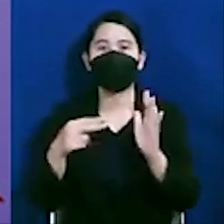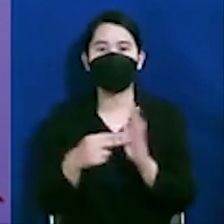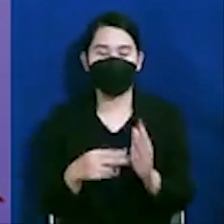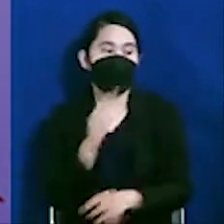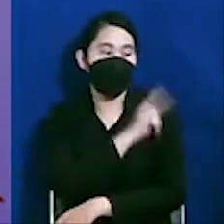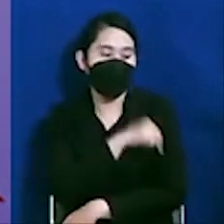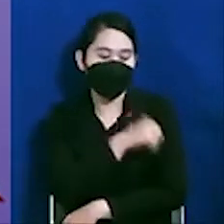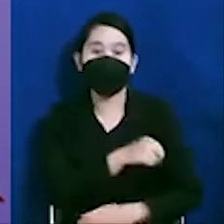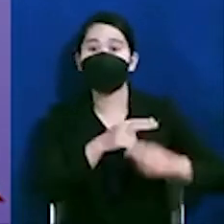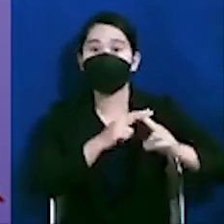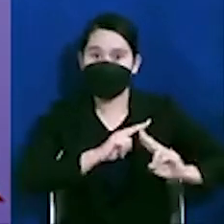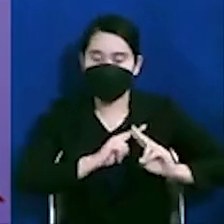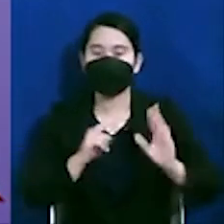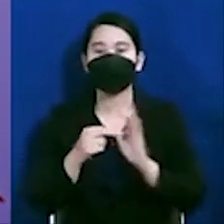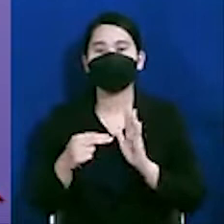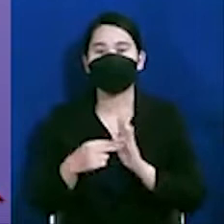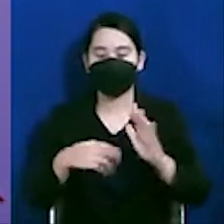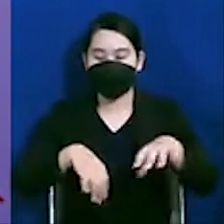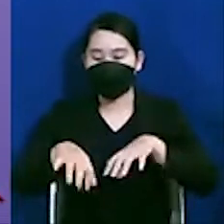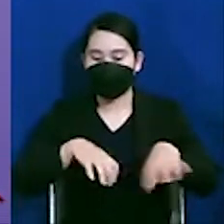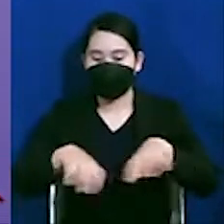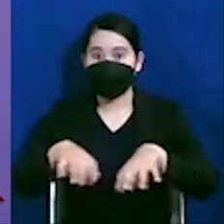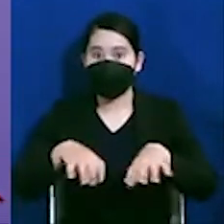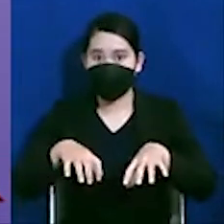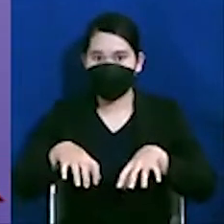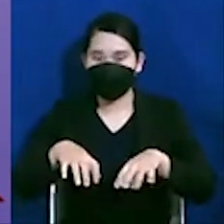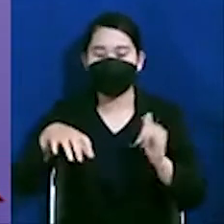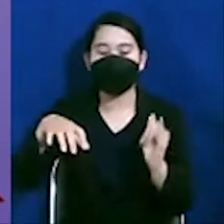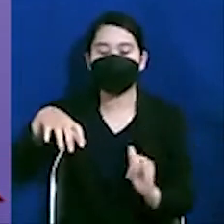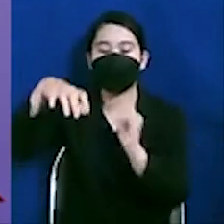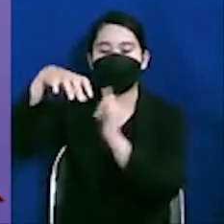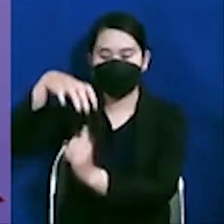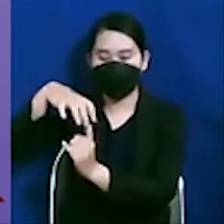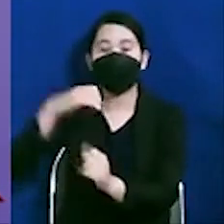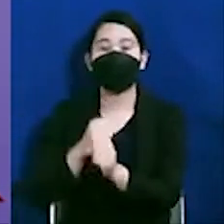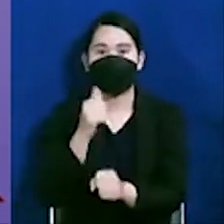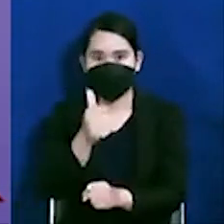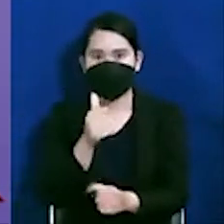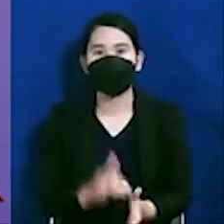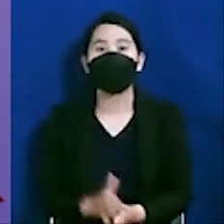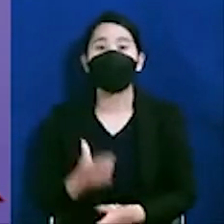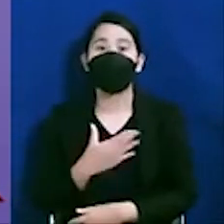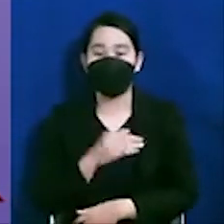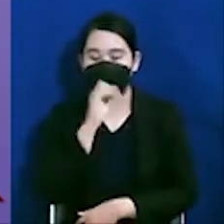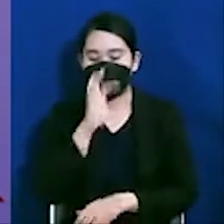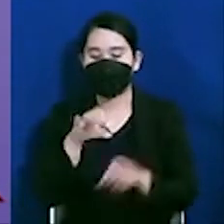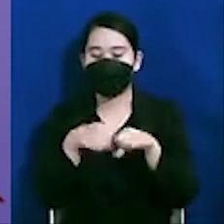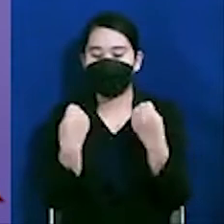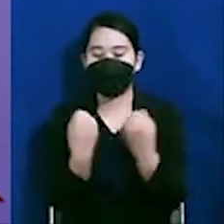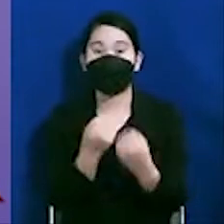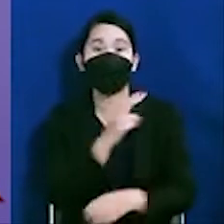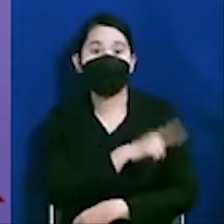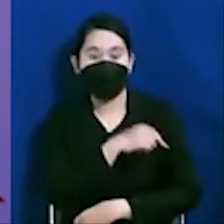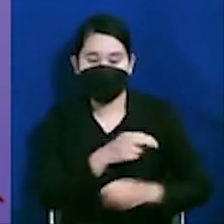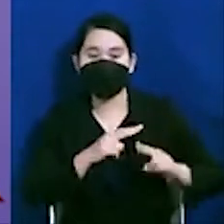พยาบาลเอกชนนะครับก็สามารถที่จะจัดโฮม isolationให้กับท่านได้เลยนะครับเราได้ชี้แจงเรื่องนี้ให้กับทางสมาคมโรงบาลเอกชน